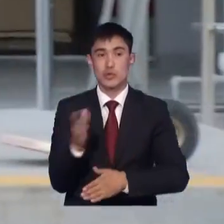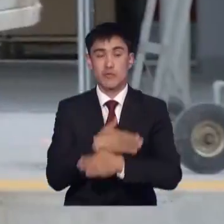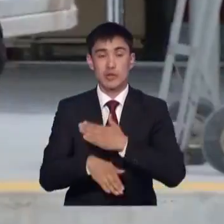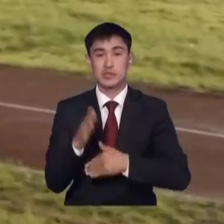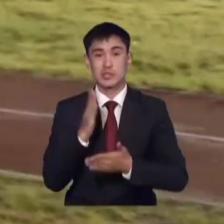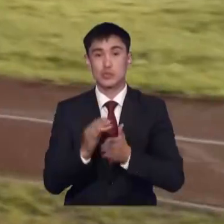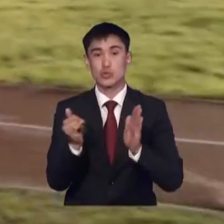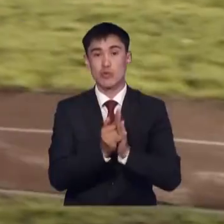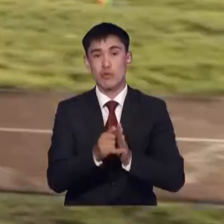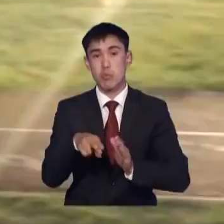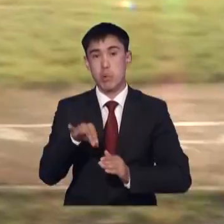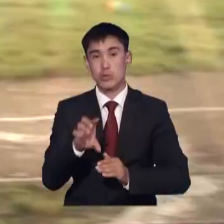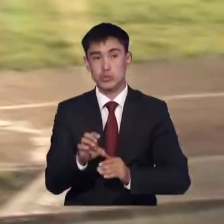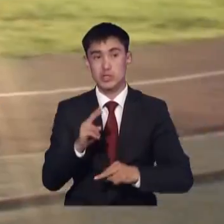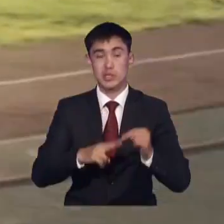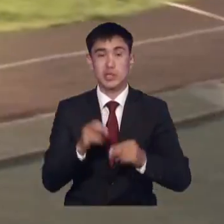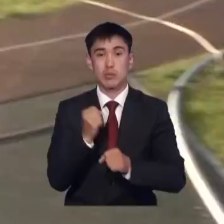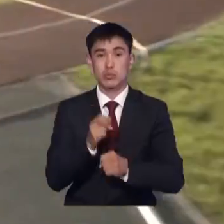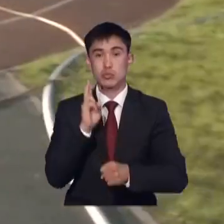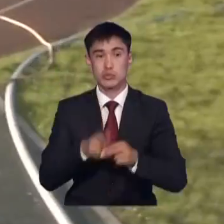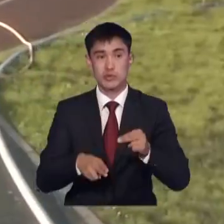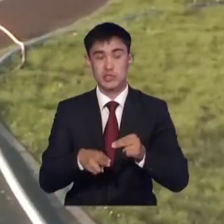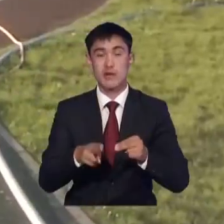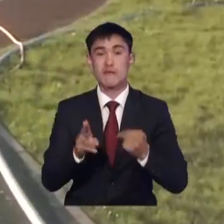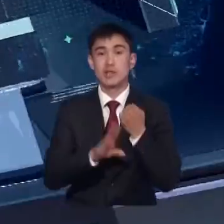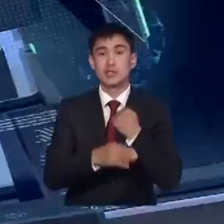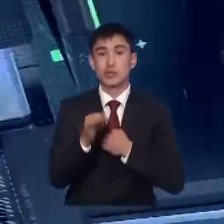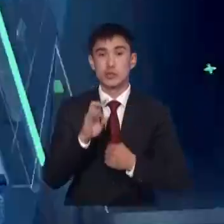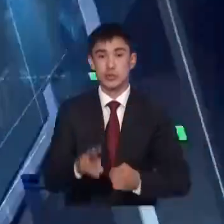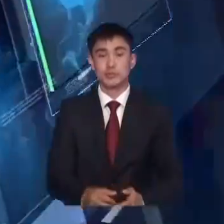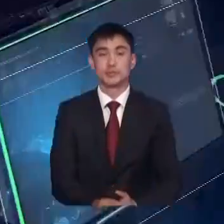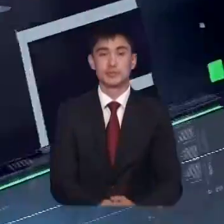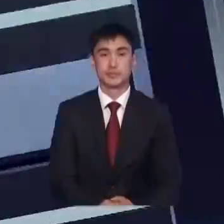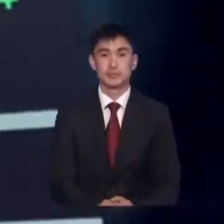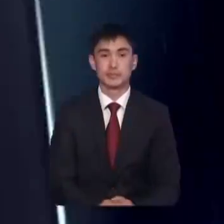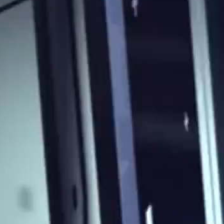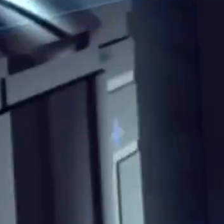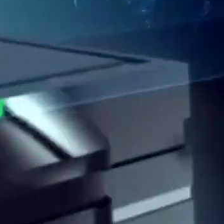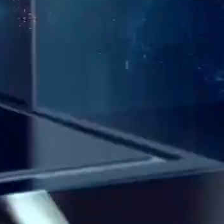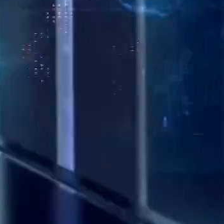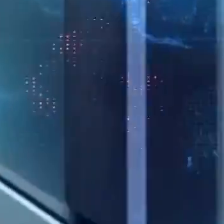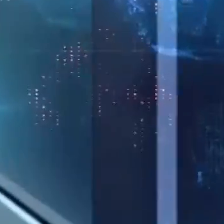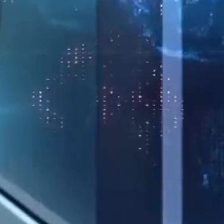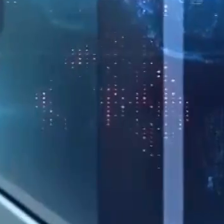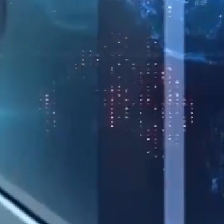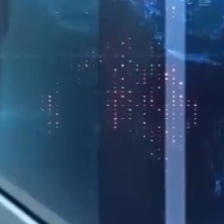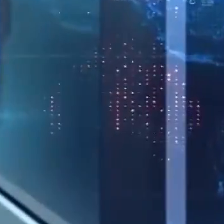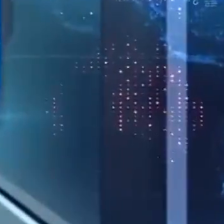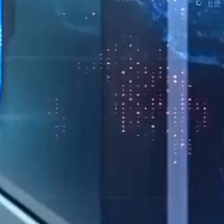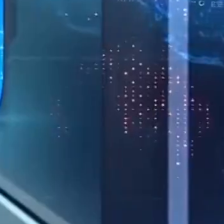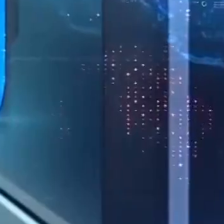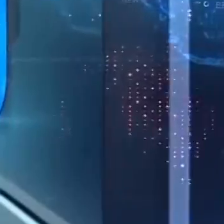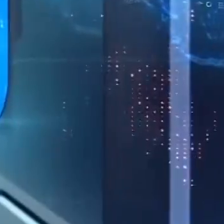установление пандуса строительные работы будут завершены уже в конце июня Надежда Белова Жар кантаев жел кинжинов телеканал